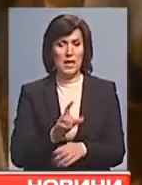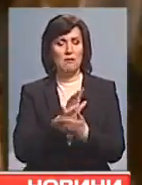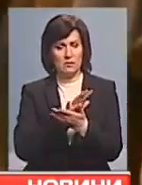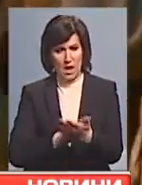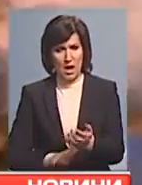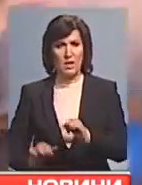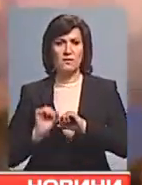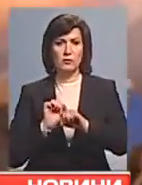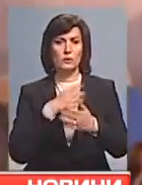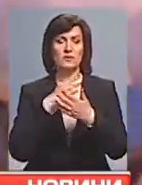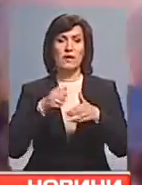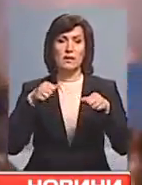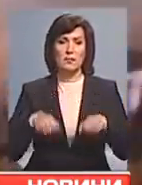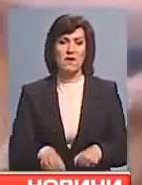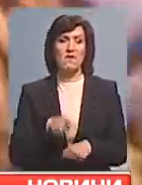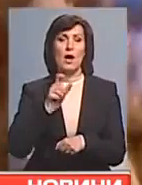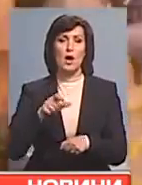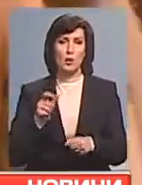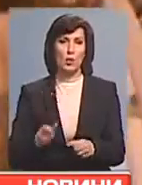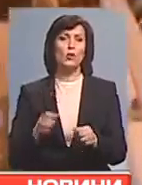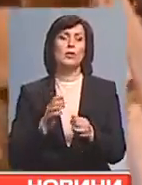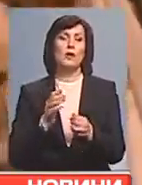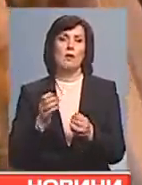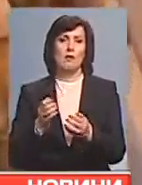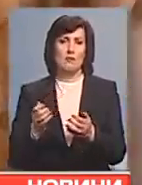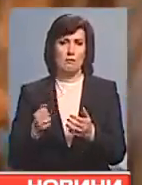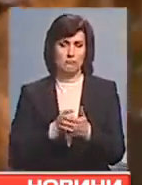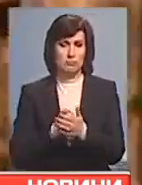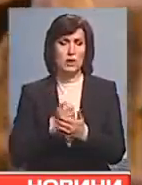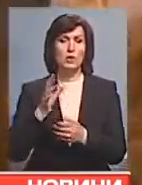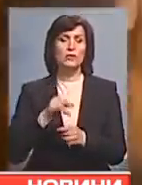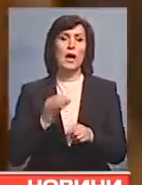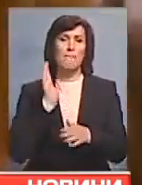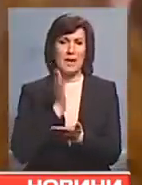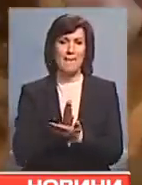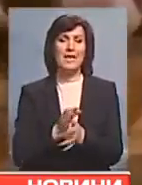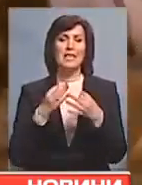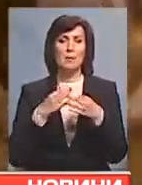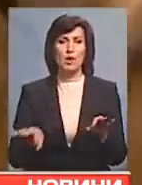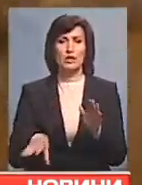відстоювати свої права. Люди виступають за прямі демократичні вибори керівника міста.